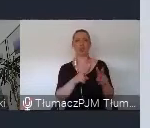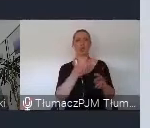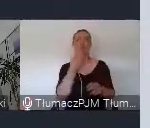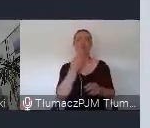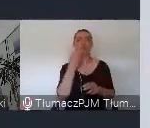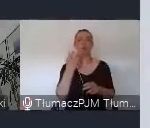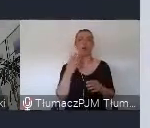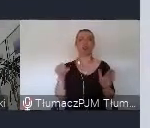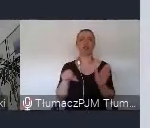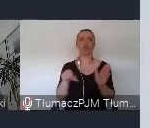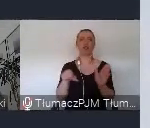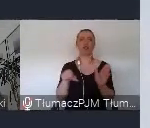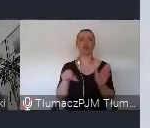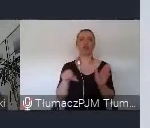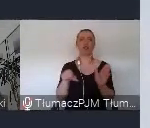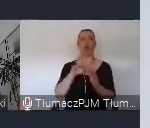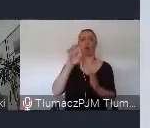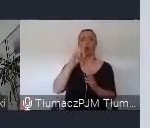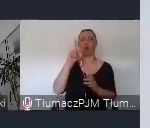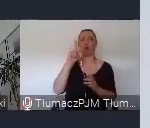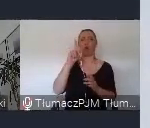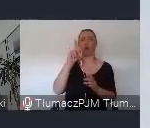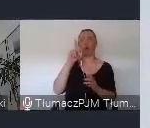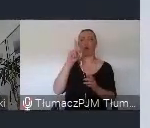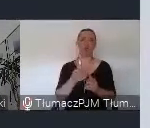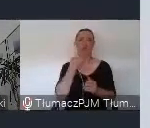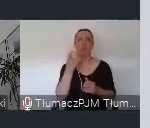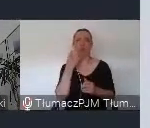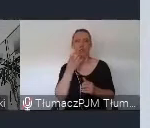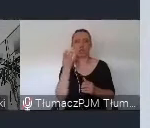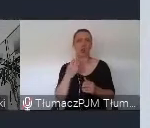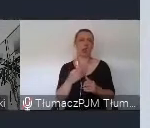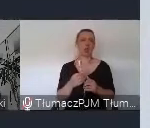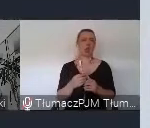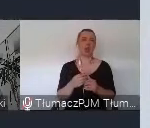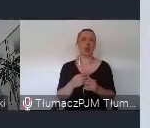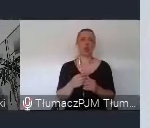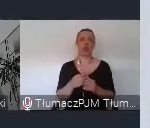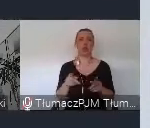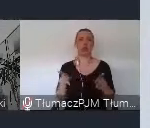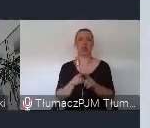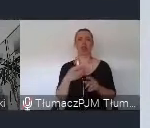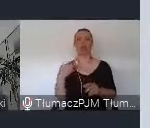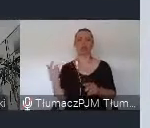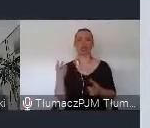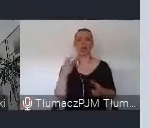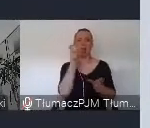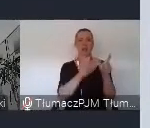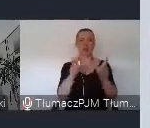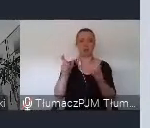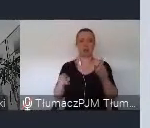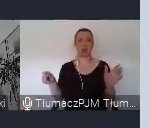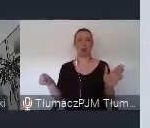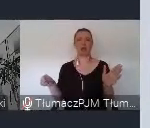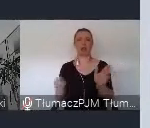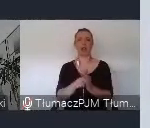w energetyce elektrycznej, energetyce ciepłowniczej, skali dużej, skali małej, czyli również w gospodarstwach indywidualnych, jak również w transporcie. To,